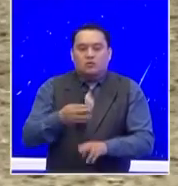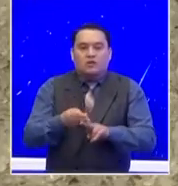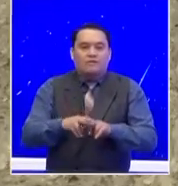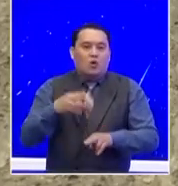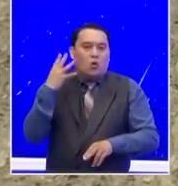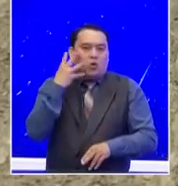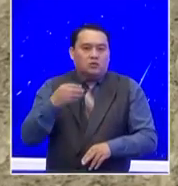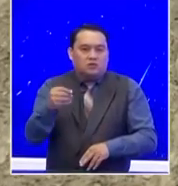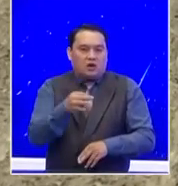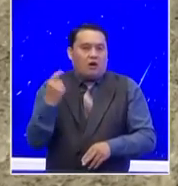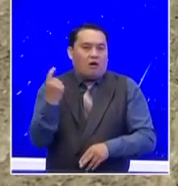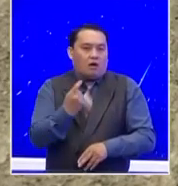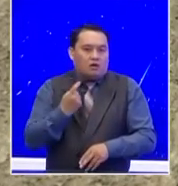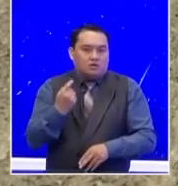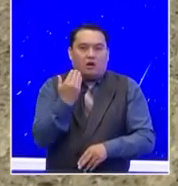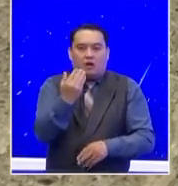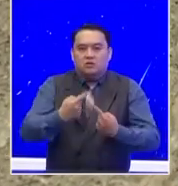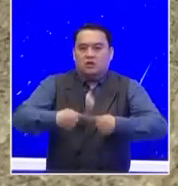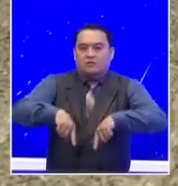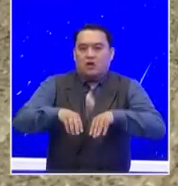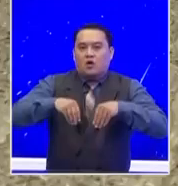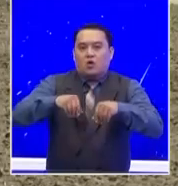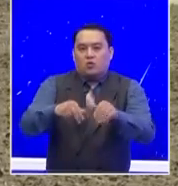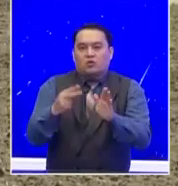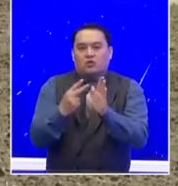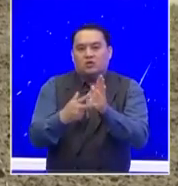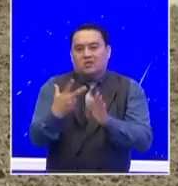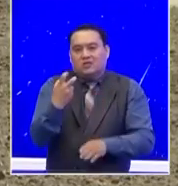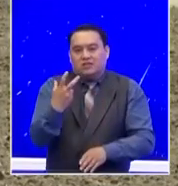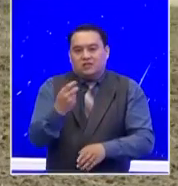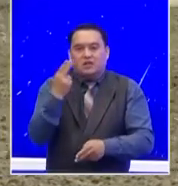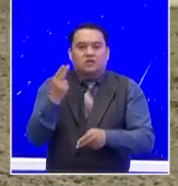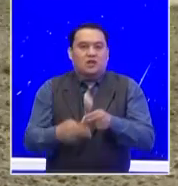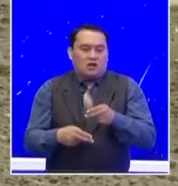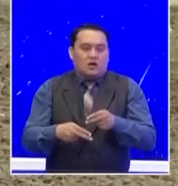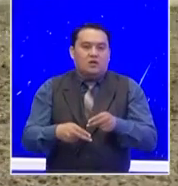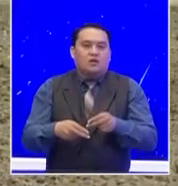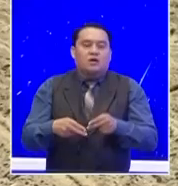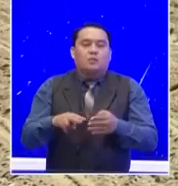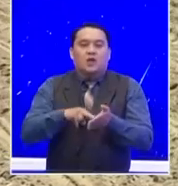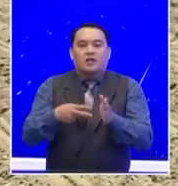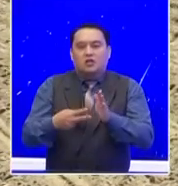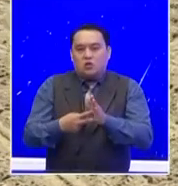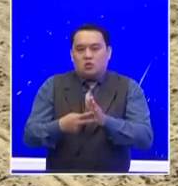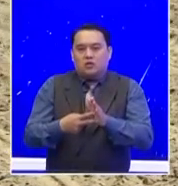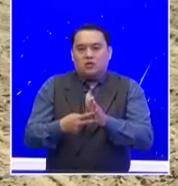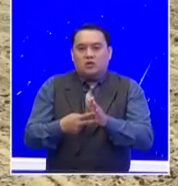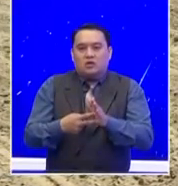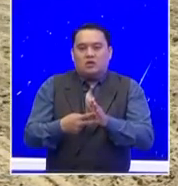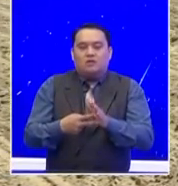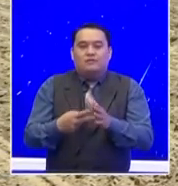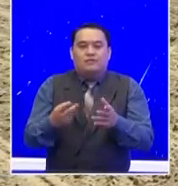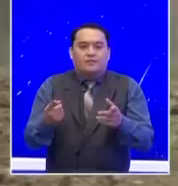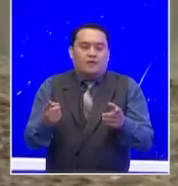земель командитного хозяйства Хильниченко засеяно почти 300. Завершить посевные работы фермеры планируют в самые ближайшие